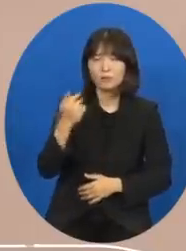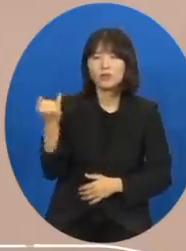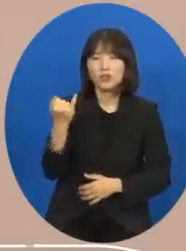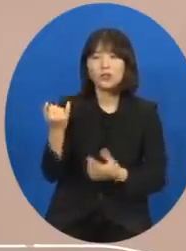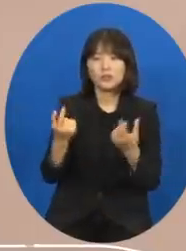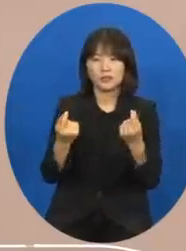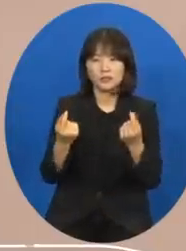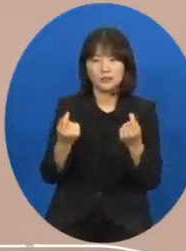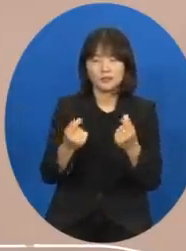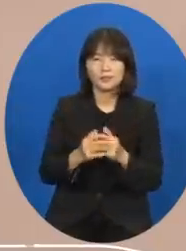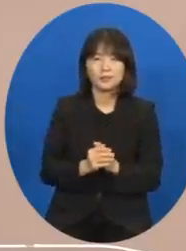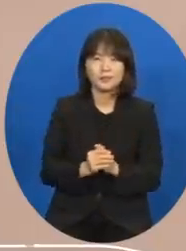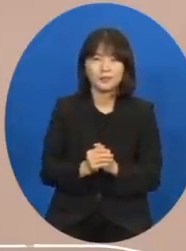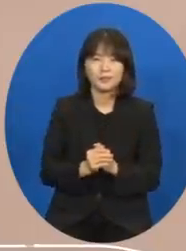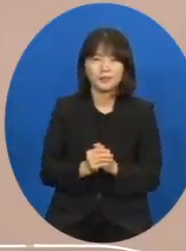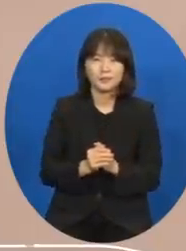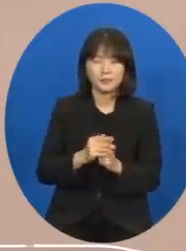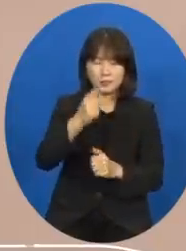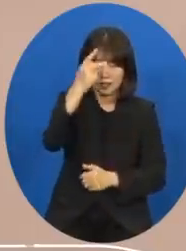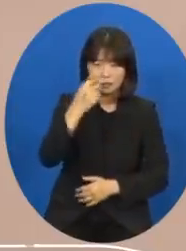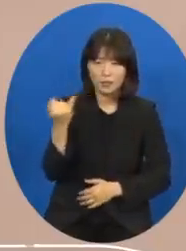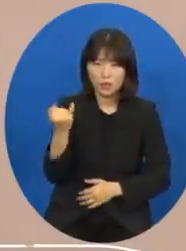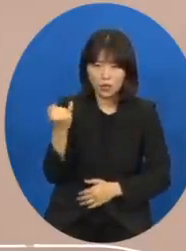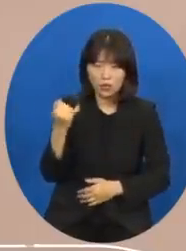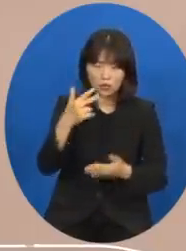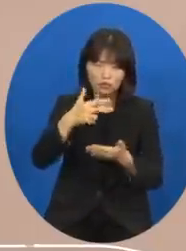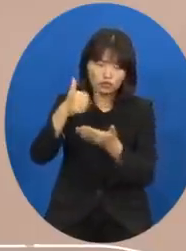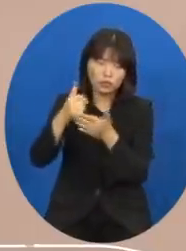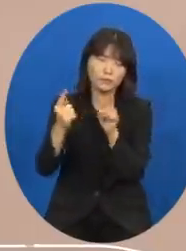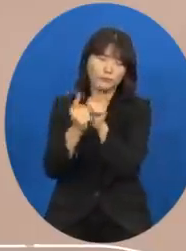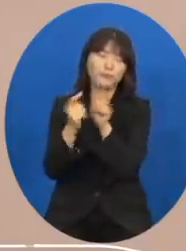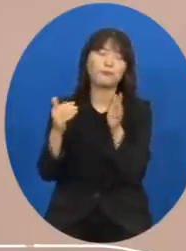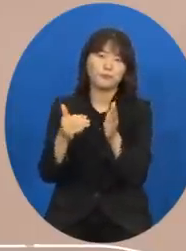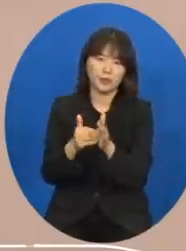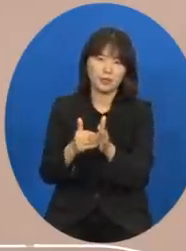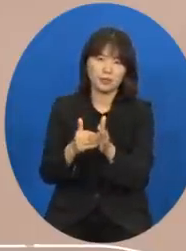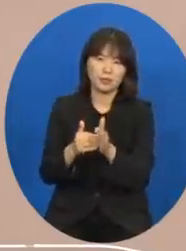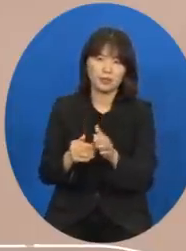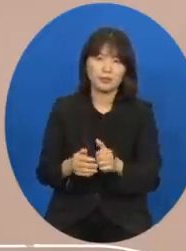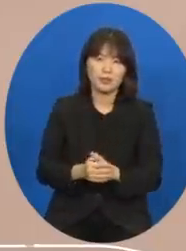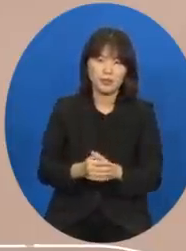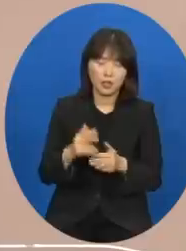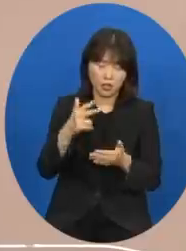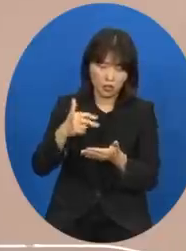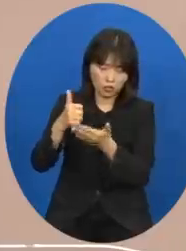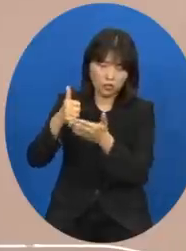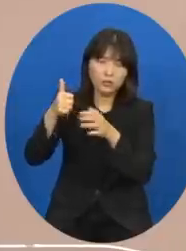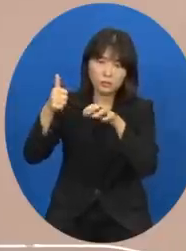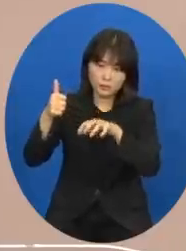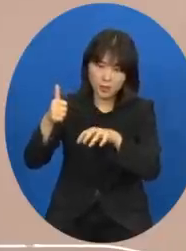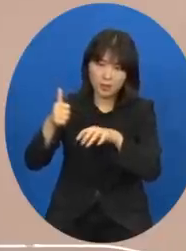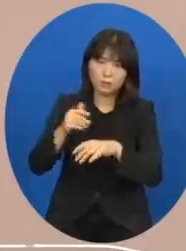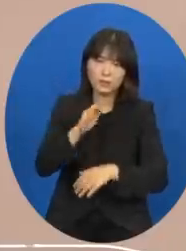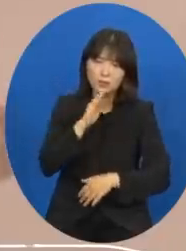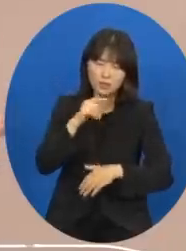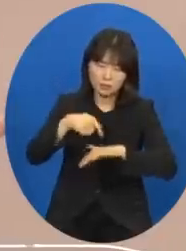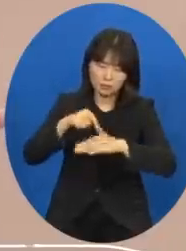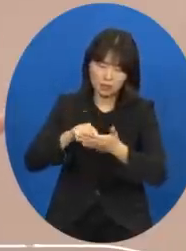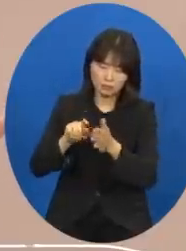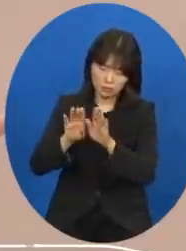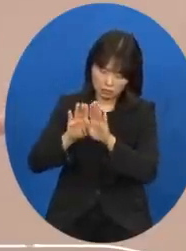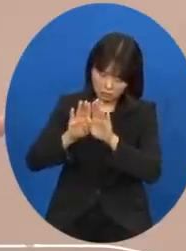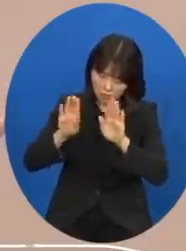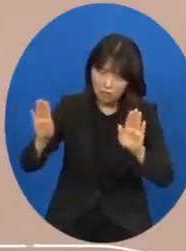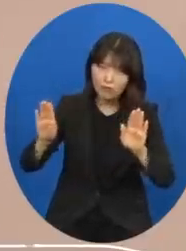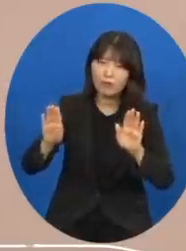거예요. 사마리아 여인도 주님 만났잖아요. 주님 앞에 진짜 마음을 열게